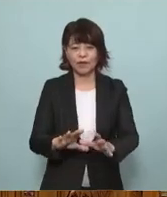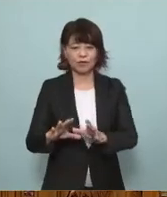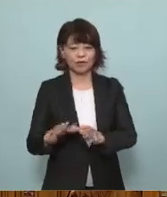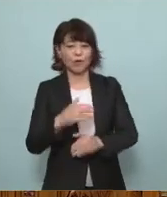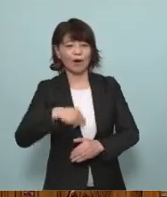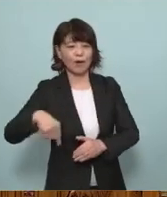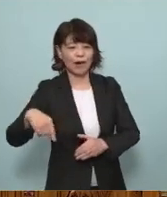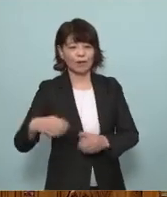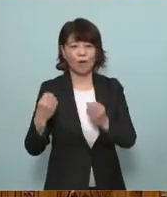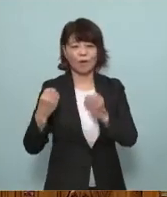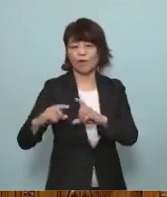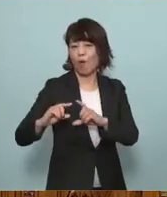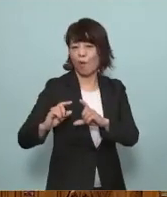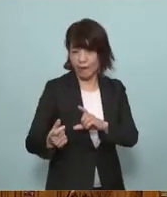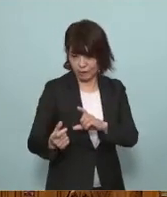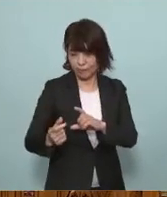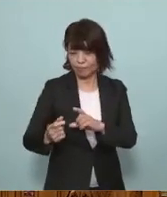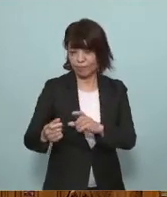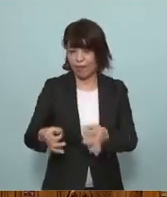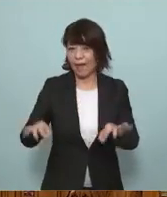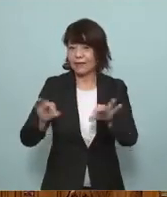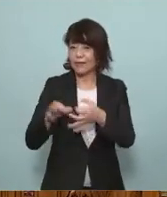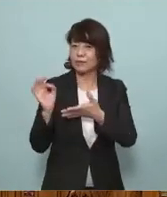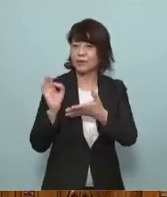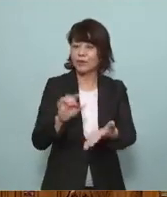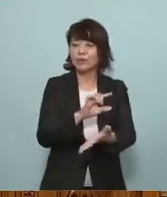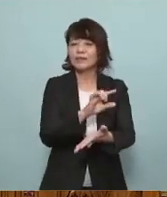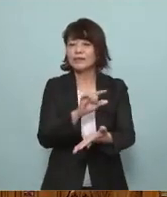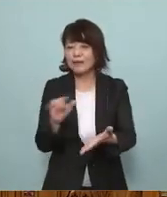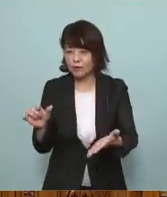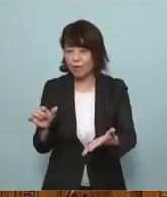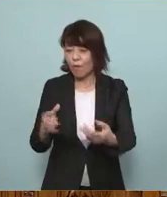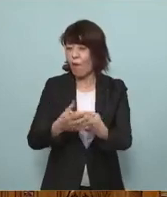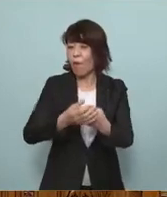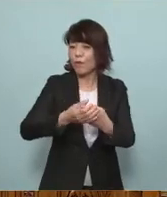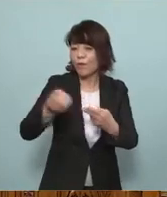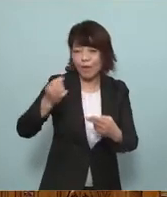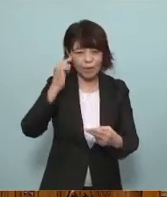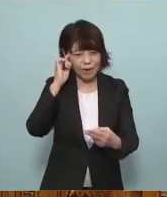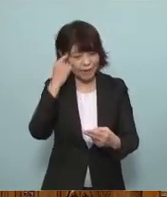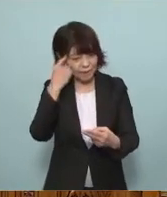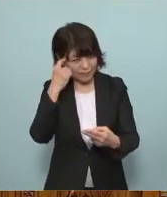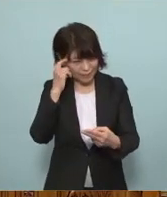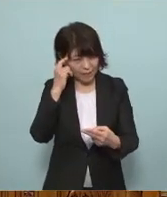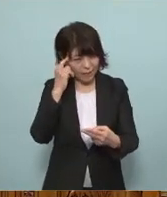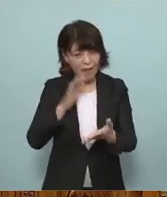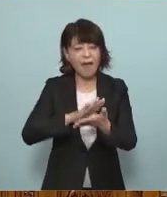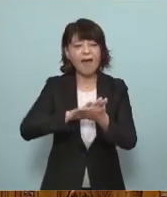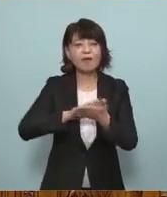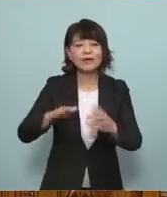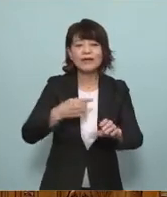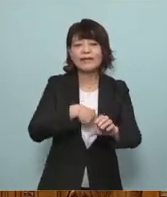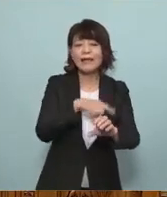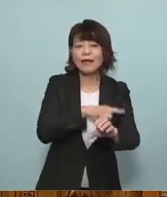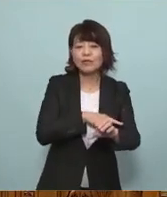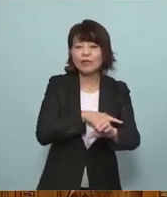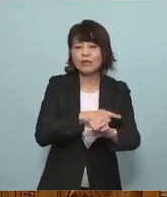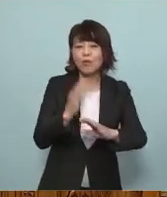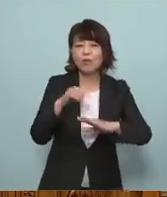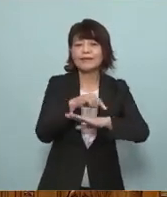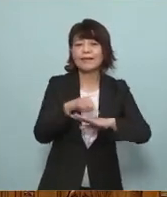ーションや設備投資など需給両面を一体的に捉えて、クリーンエネルギー戦略を作